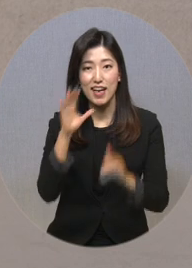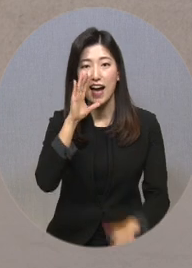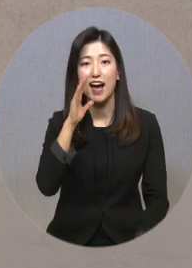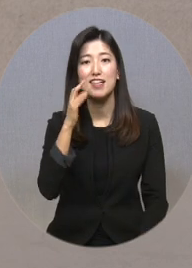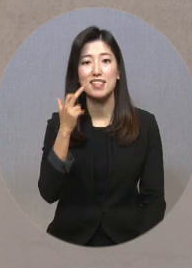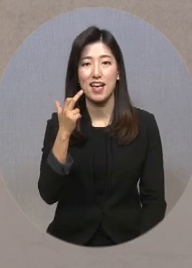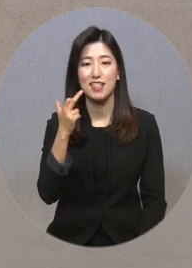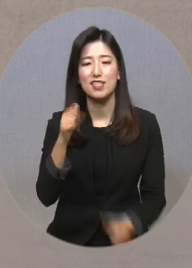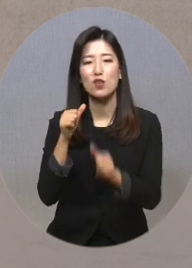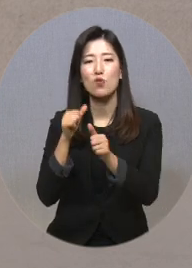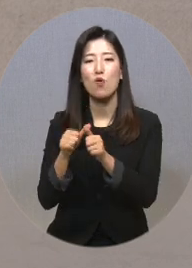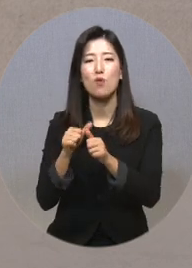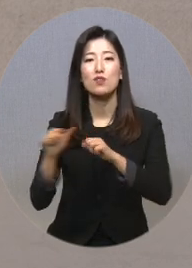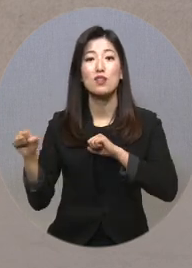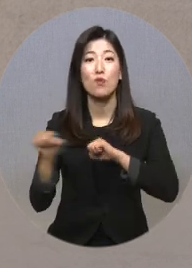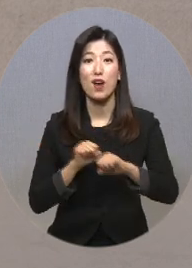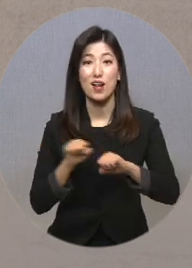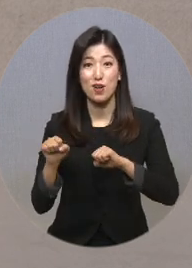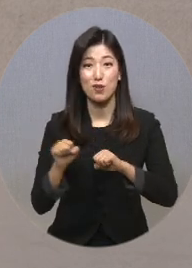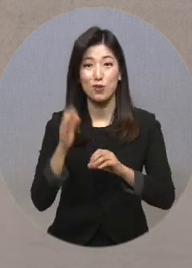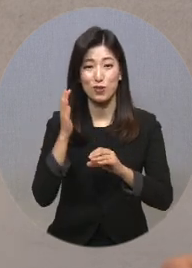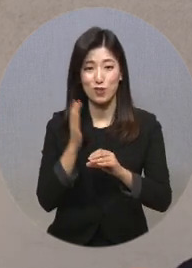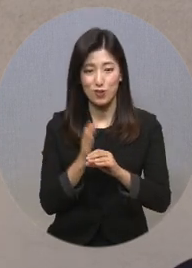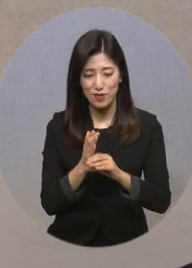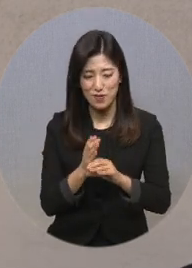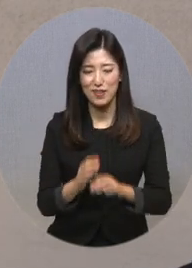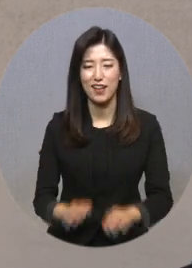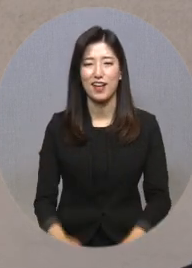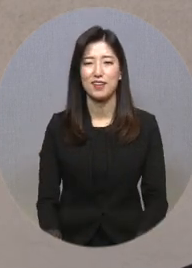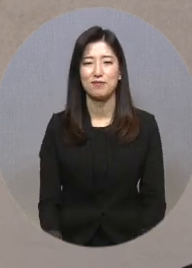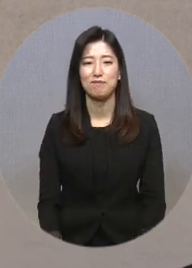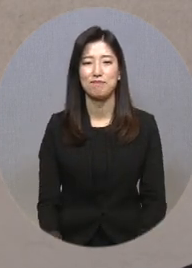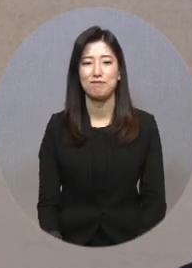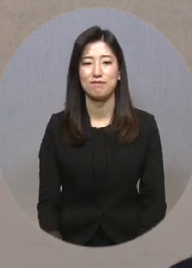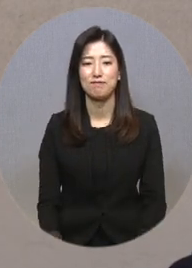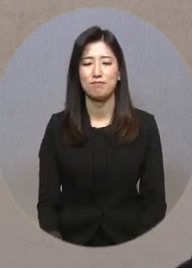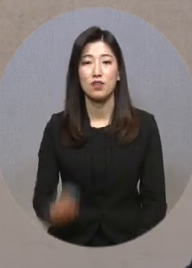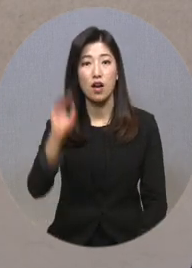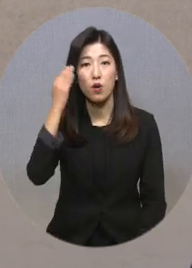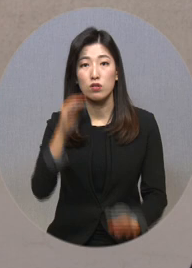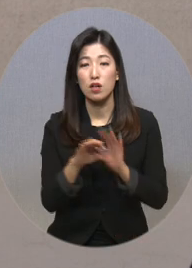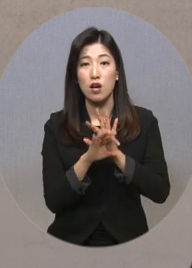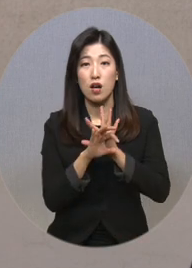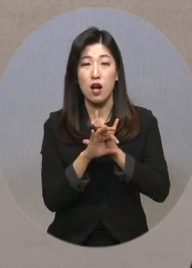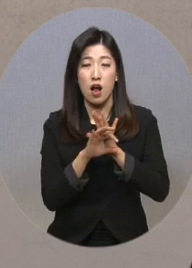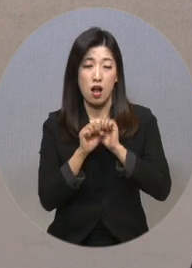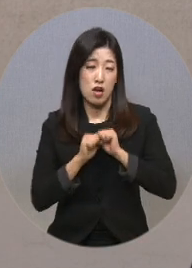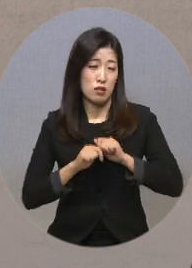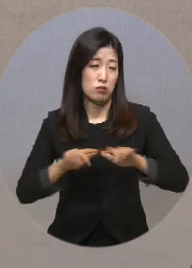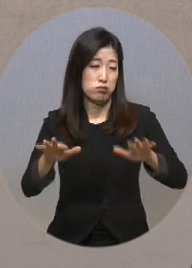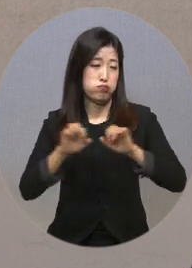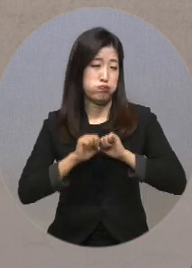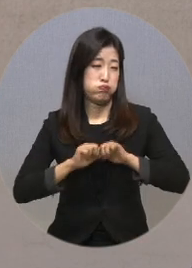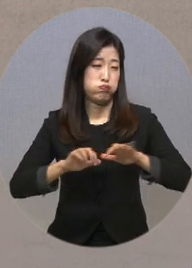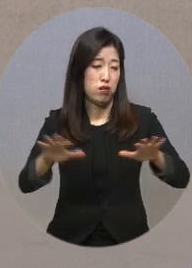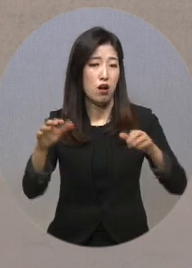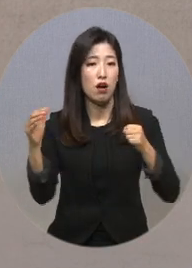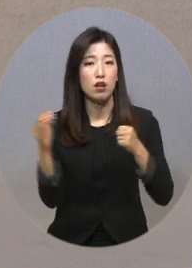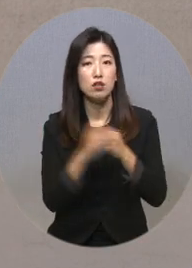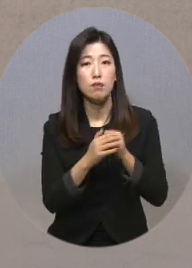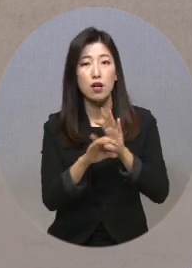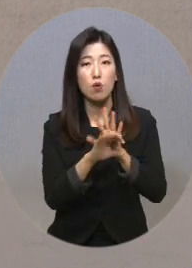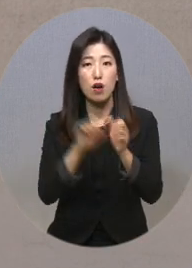고문으로 활동하고 있는 사람입니다. 연일 코로나가 기승을 부려 무료